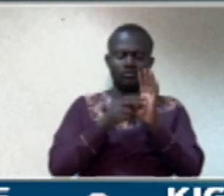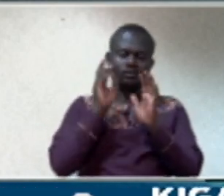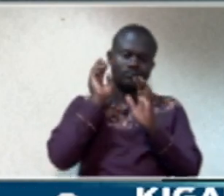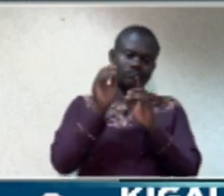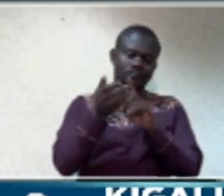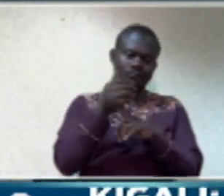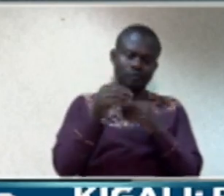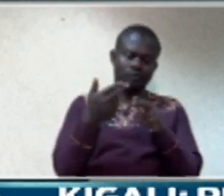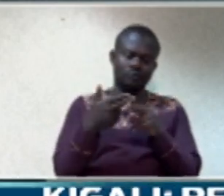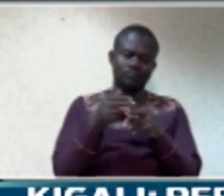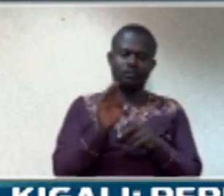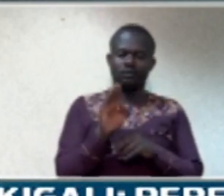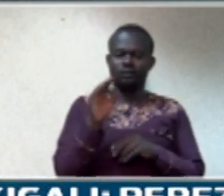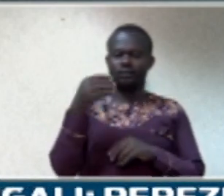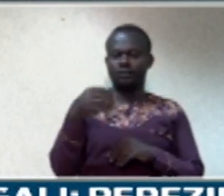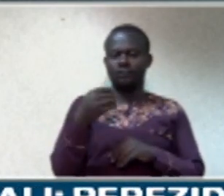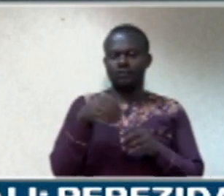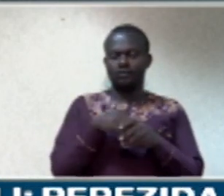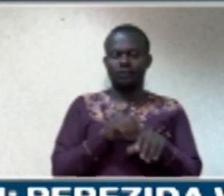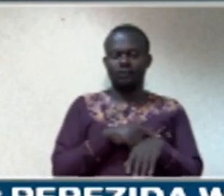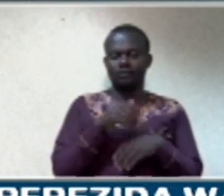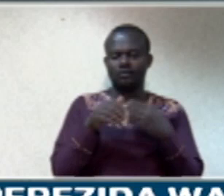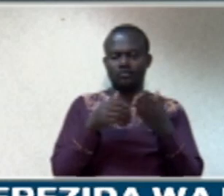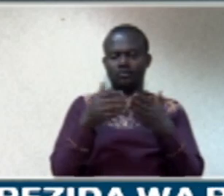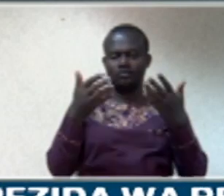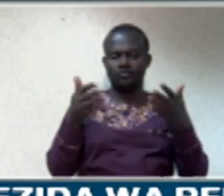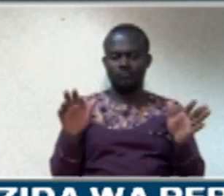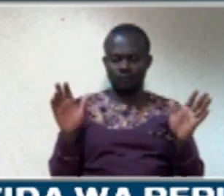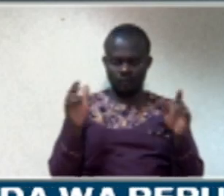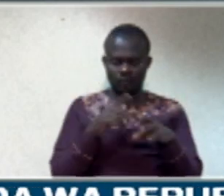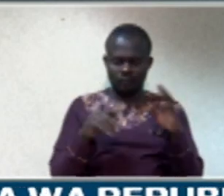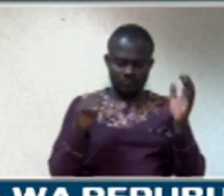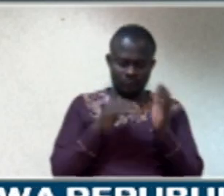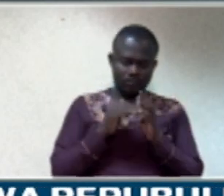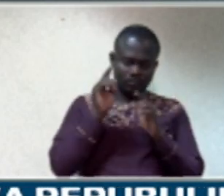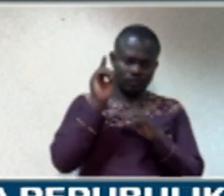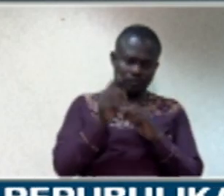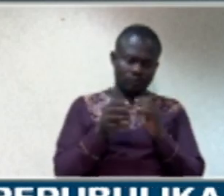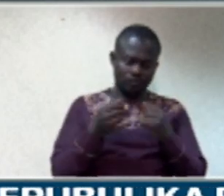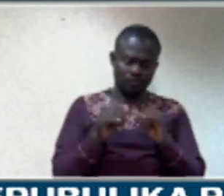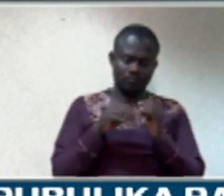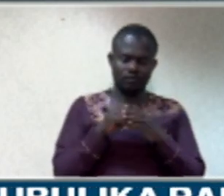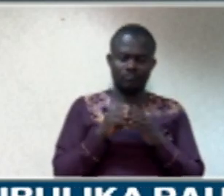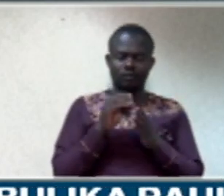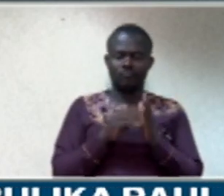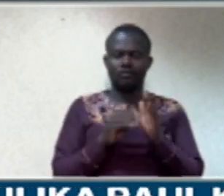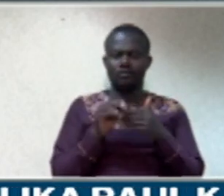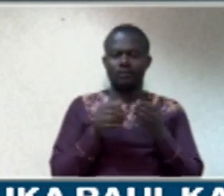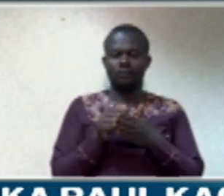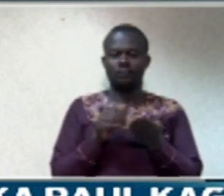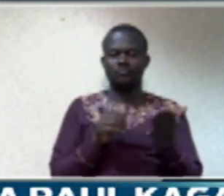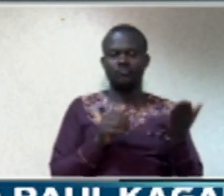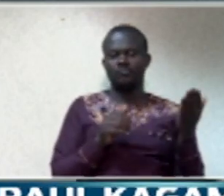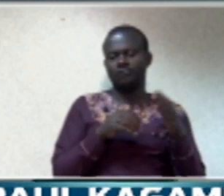ugera kuri miliyari y'amadolari mu gihe byose byaba birangiye ariko ukabuza ashyirwa mu bikorwa mu byiciro. bibiri bya gatatu